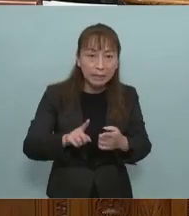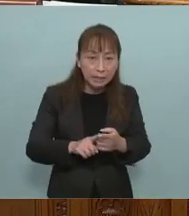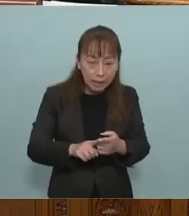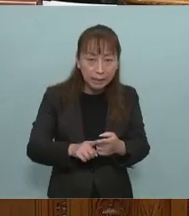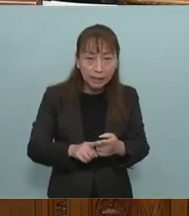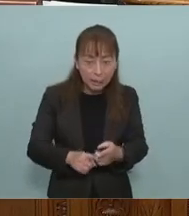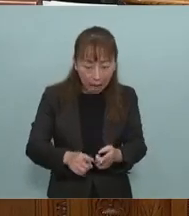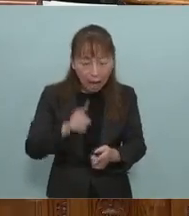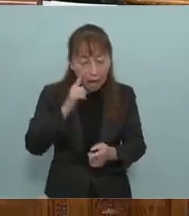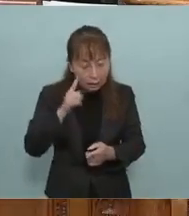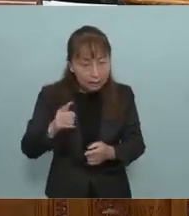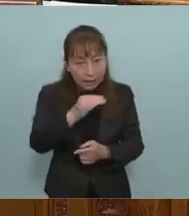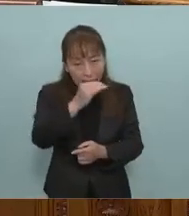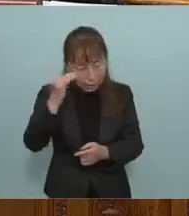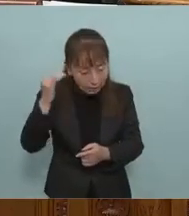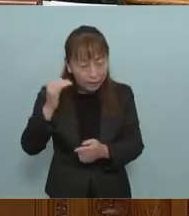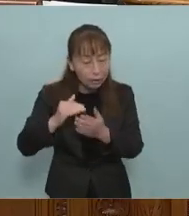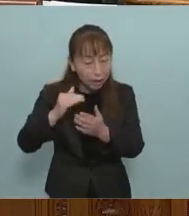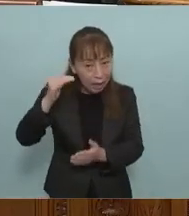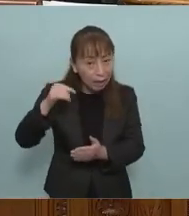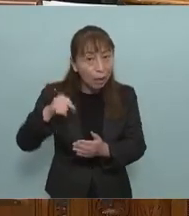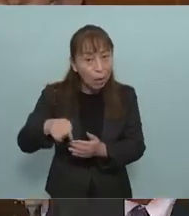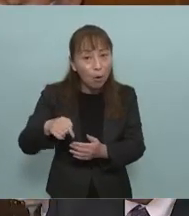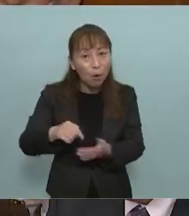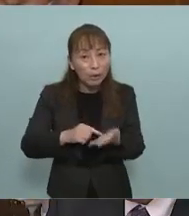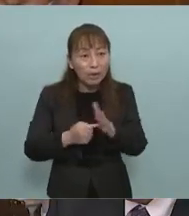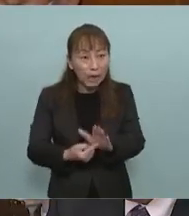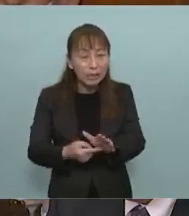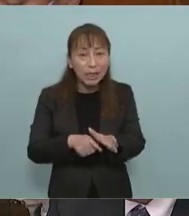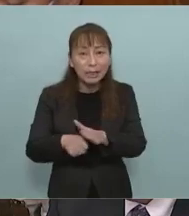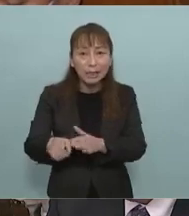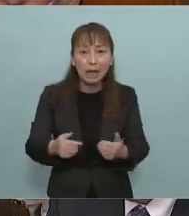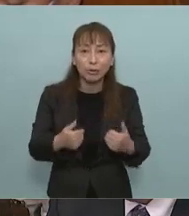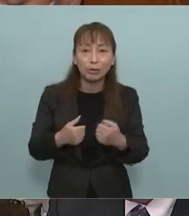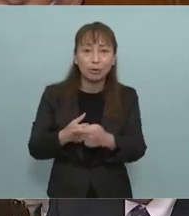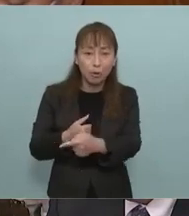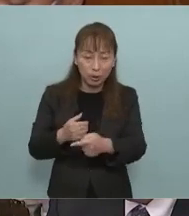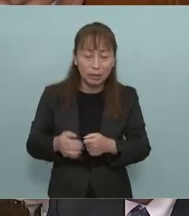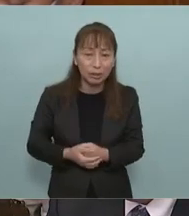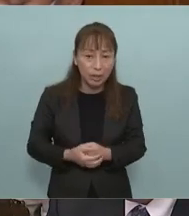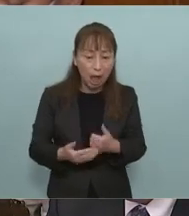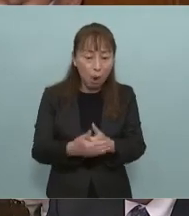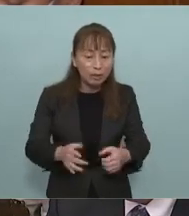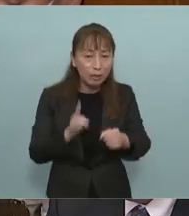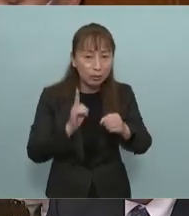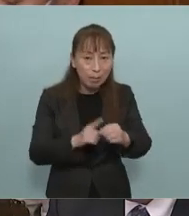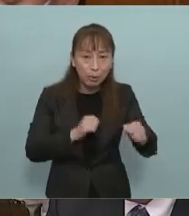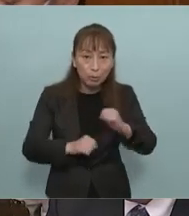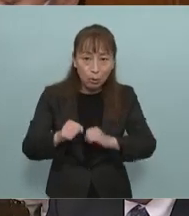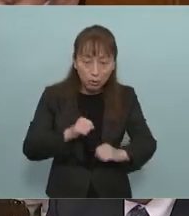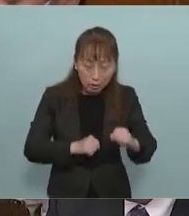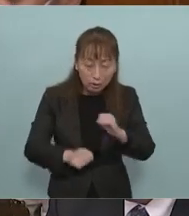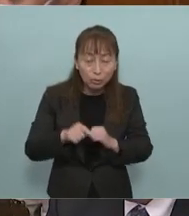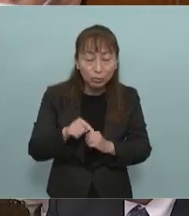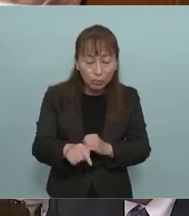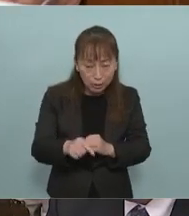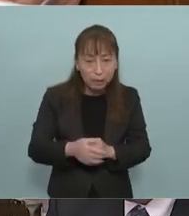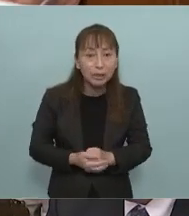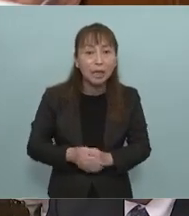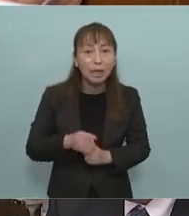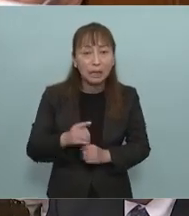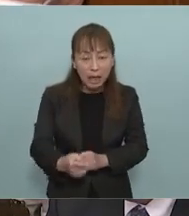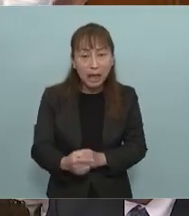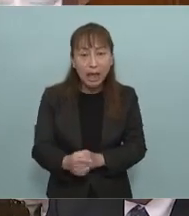を生かし、議論をリードすべきです。生物多様性保全に向けた取り組み、COP15 に向けた決